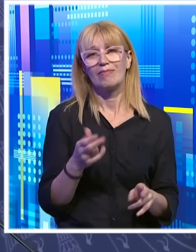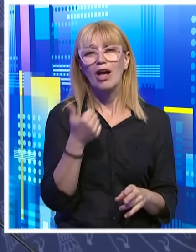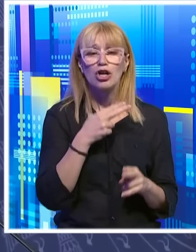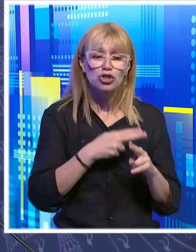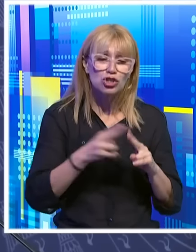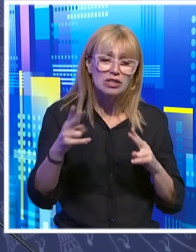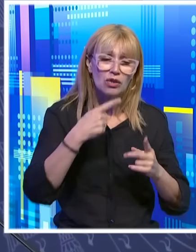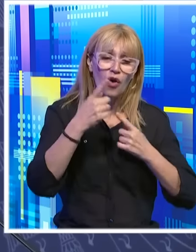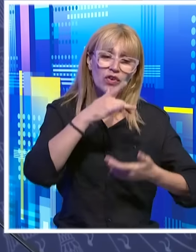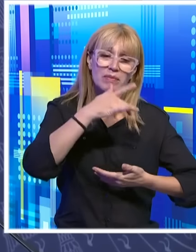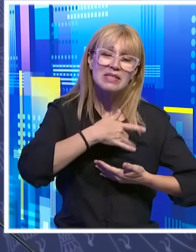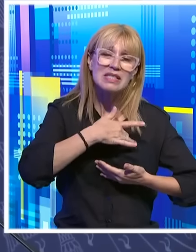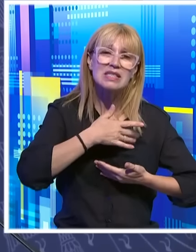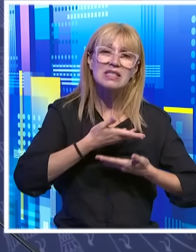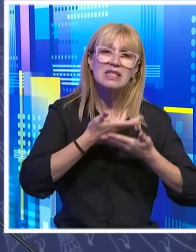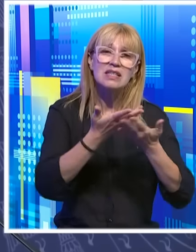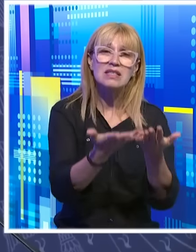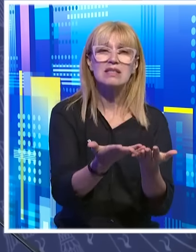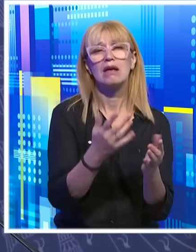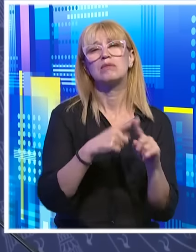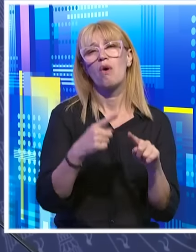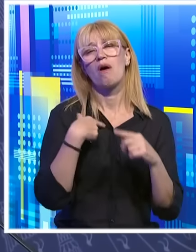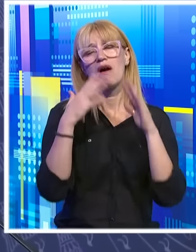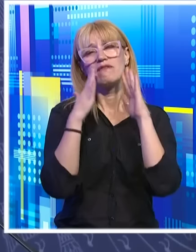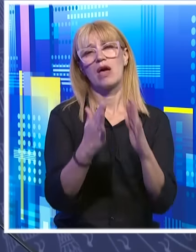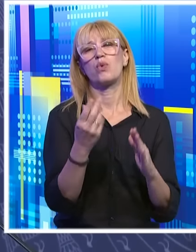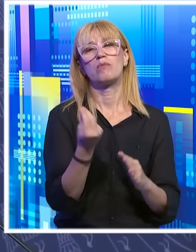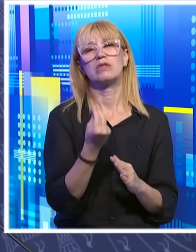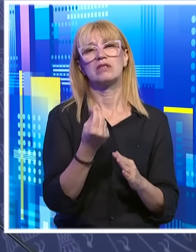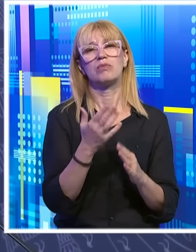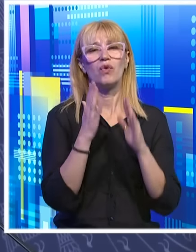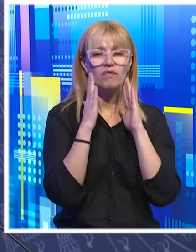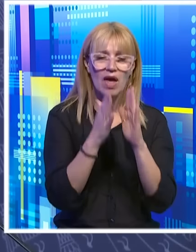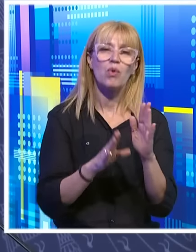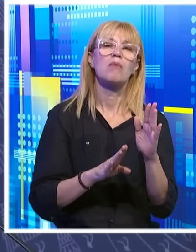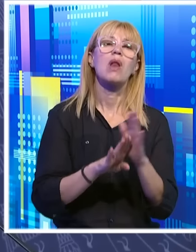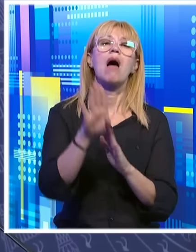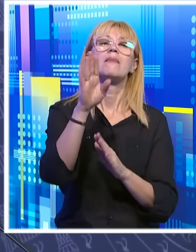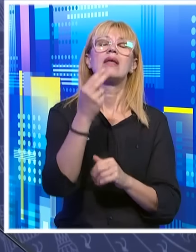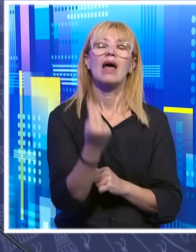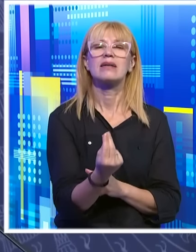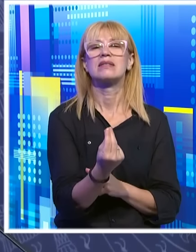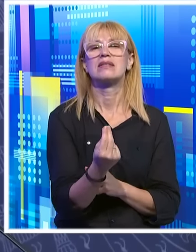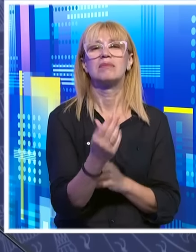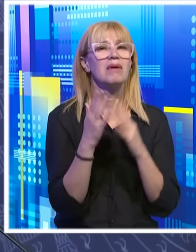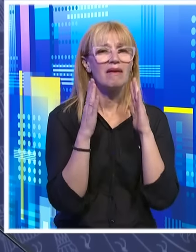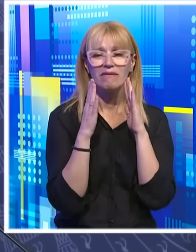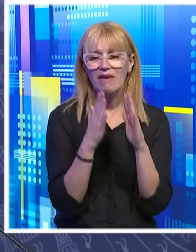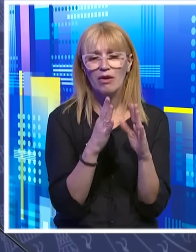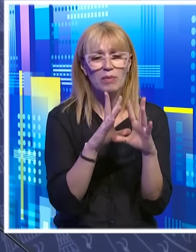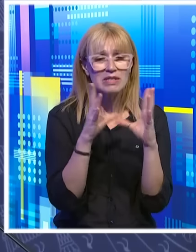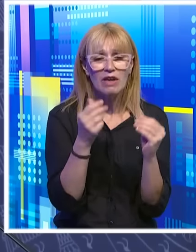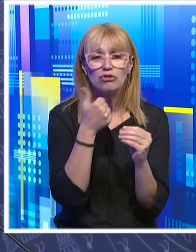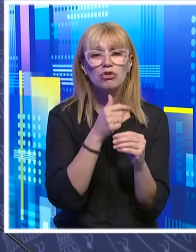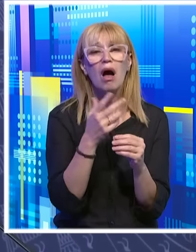verujem, jer verujem u Srbiju, verujem u njen napredak. Verujem u sve ono u što nikada nisu